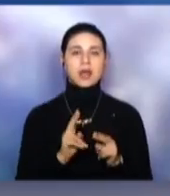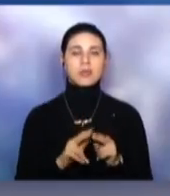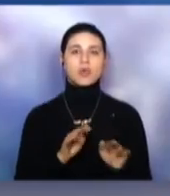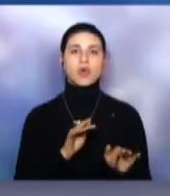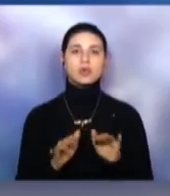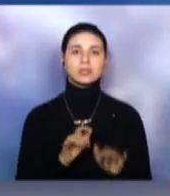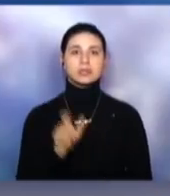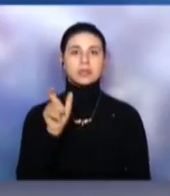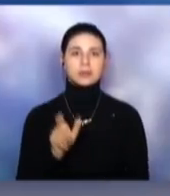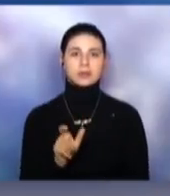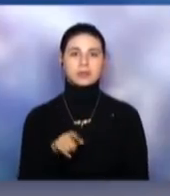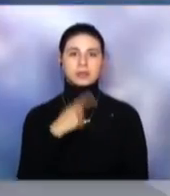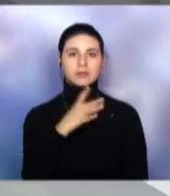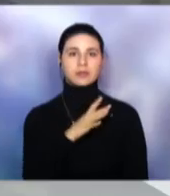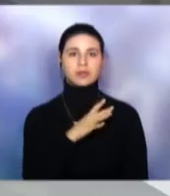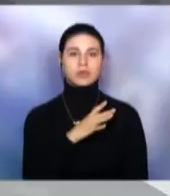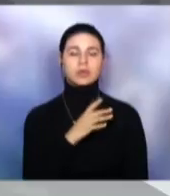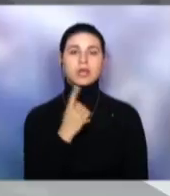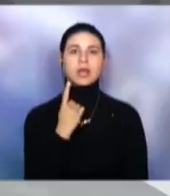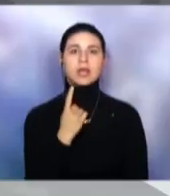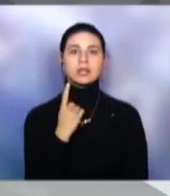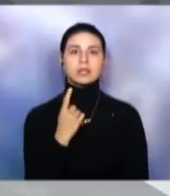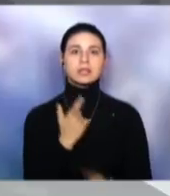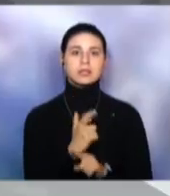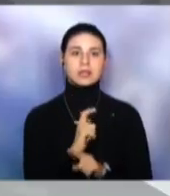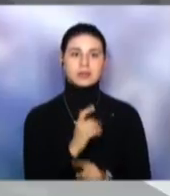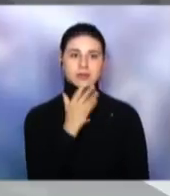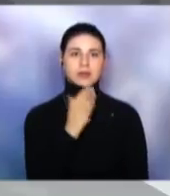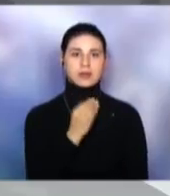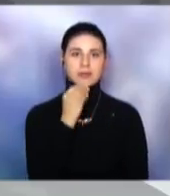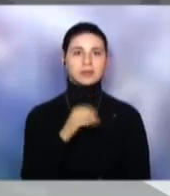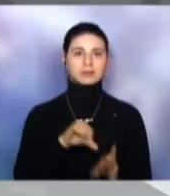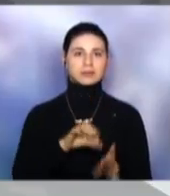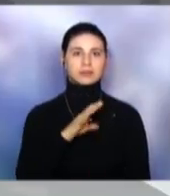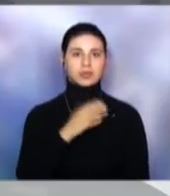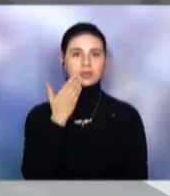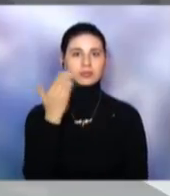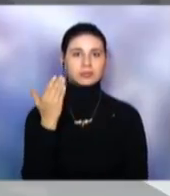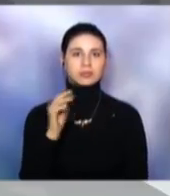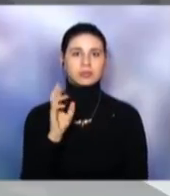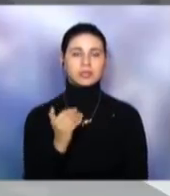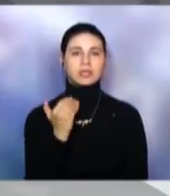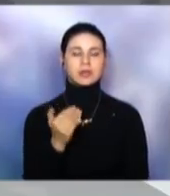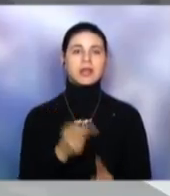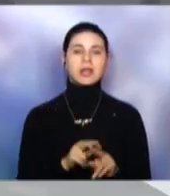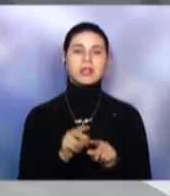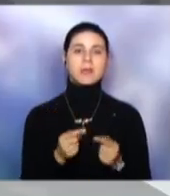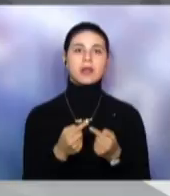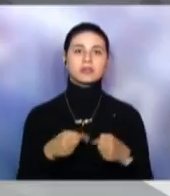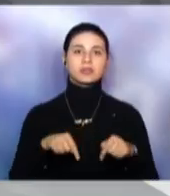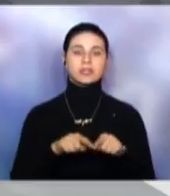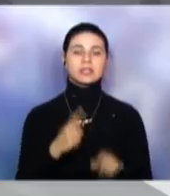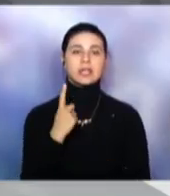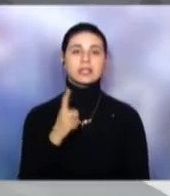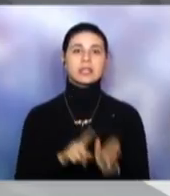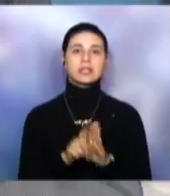როგორც ბატონმა სანდროს სისკალიძემ წანა, ერთ-ერთი გამორჩეულად ელეგანტური მოხსენება იყო და თქვენ ამ ასოციაციის